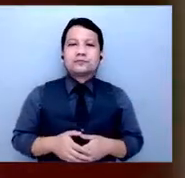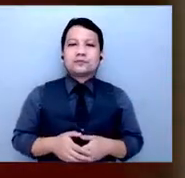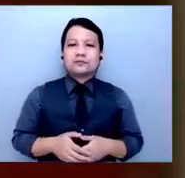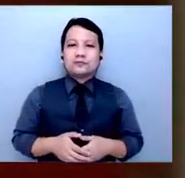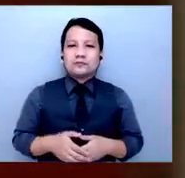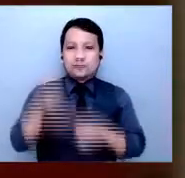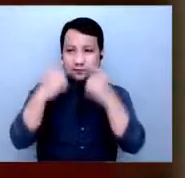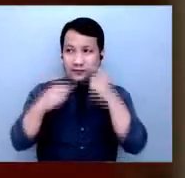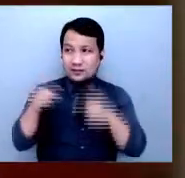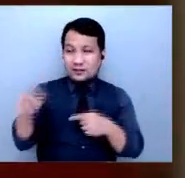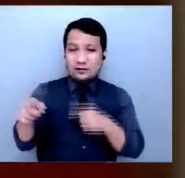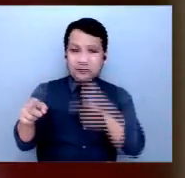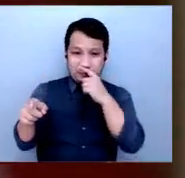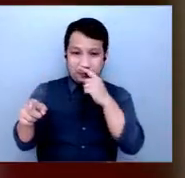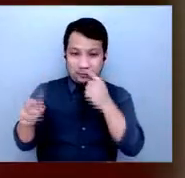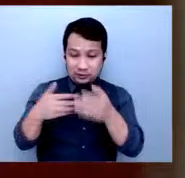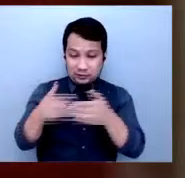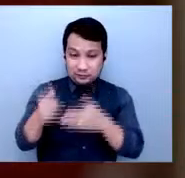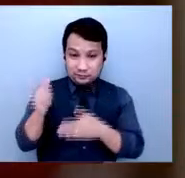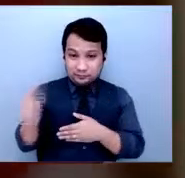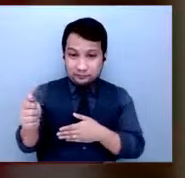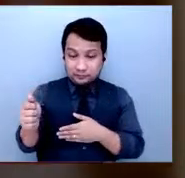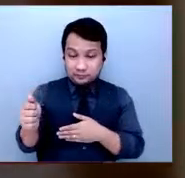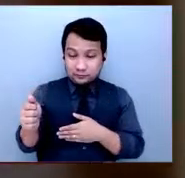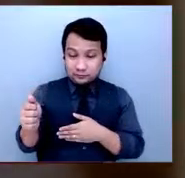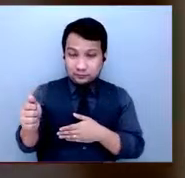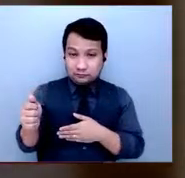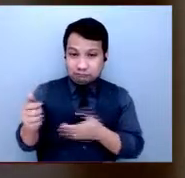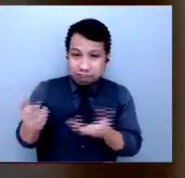sa dahil lang